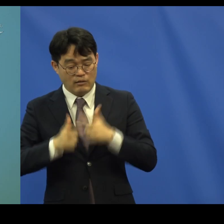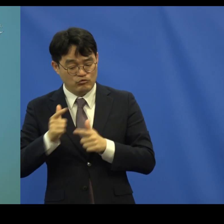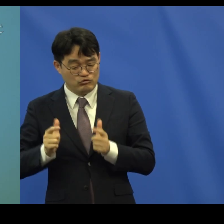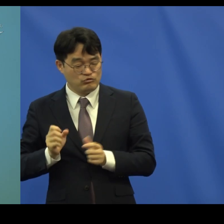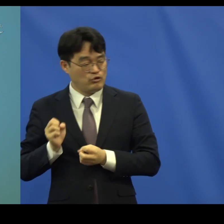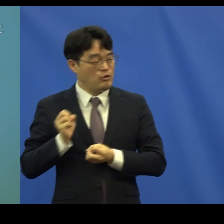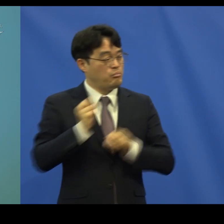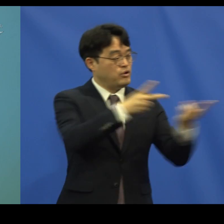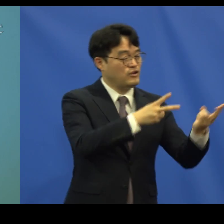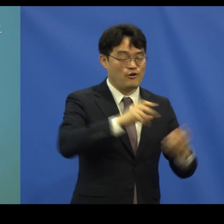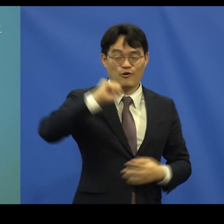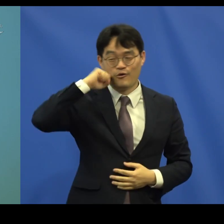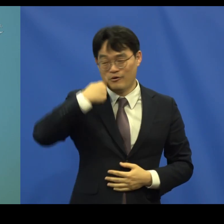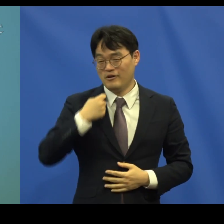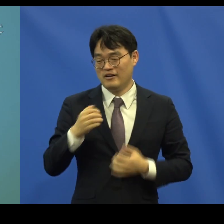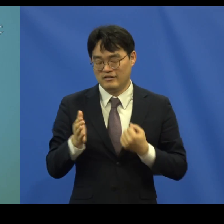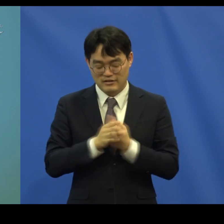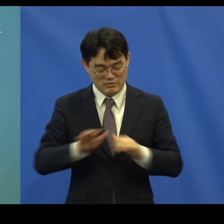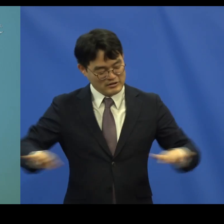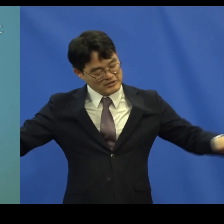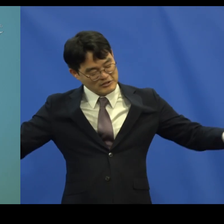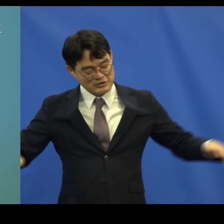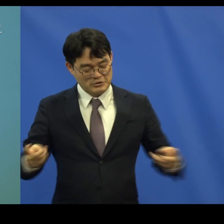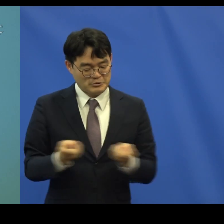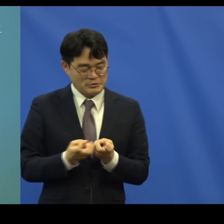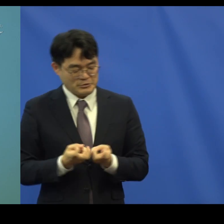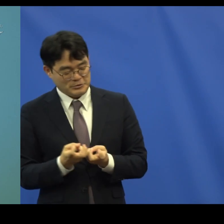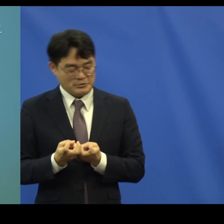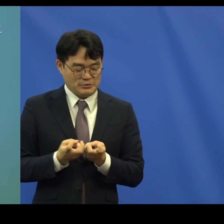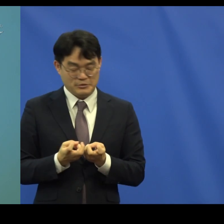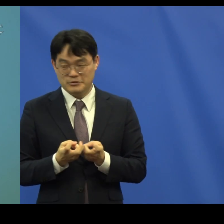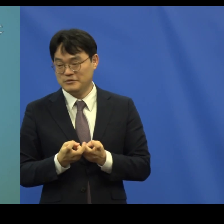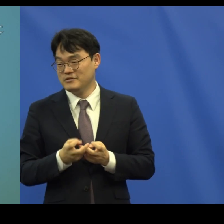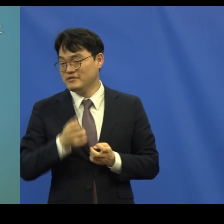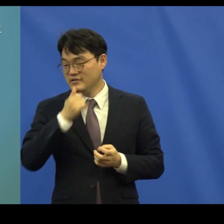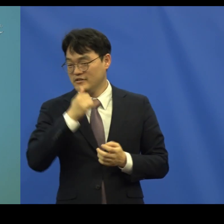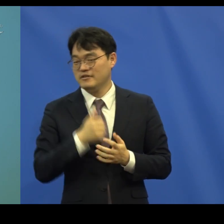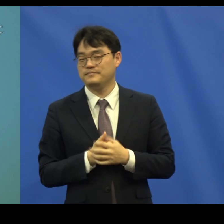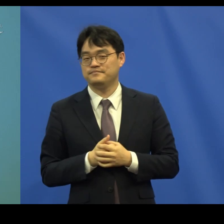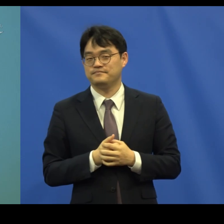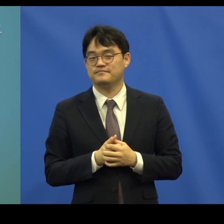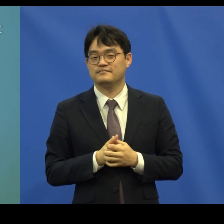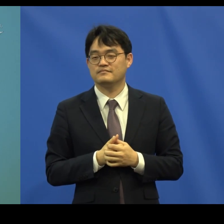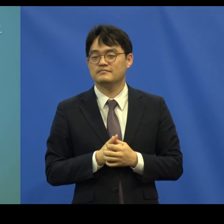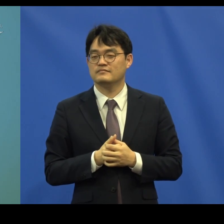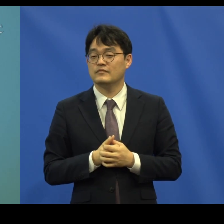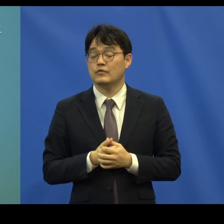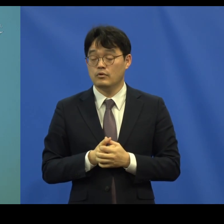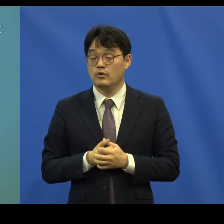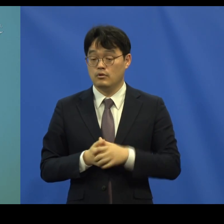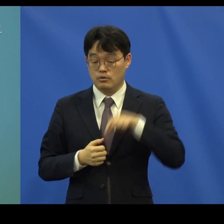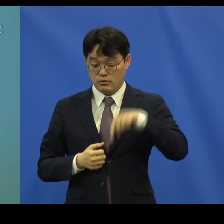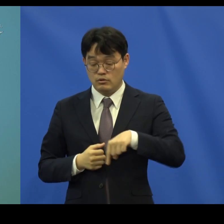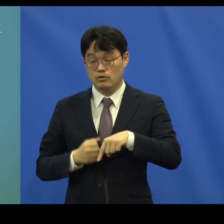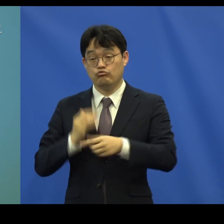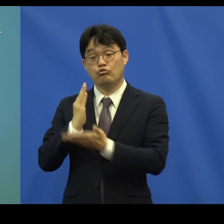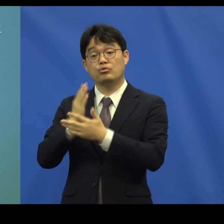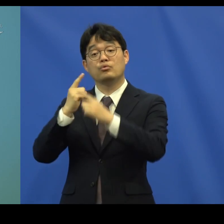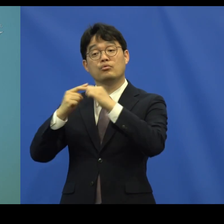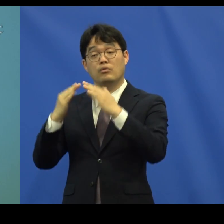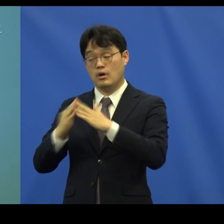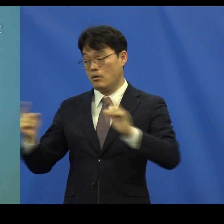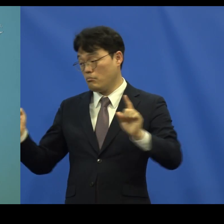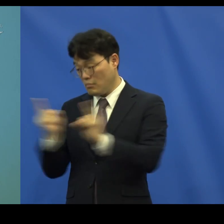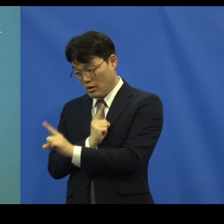커가지고 드릴 수도 없고 어디 이제 나중에 감추겨냈는데 근데 이게 다 가능했던 거예요. 바꾸는 게